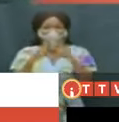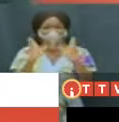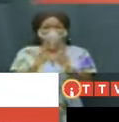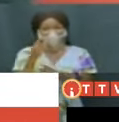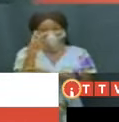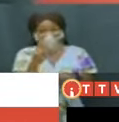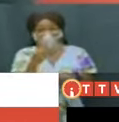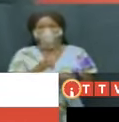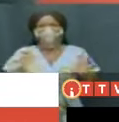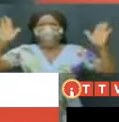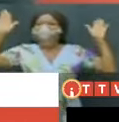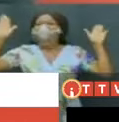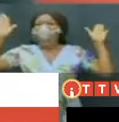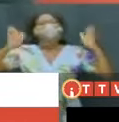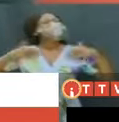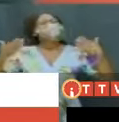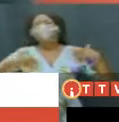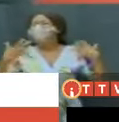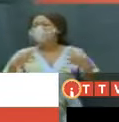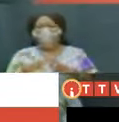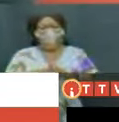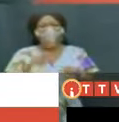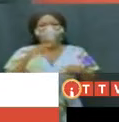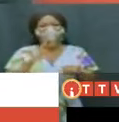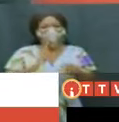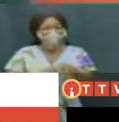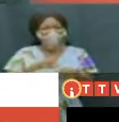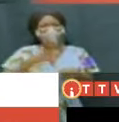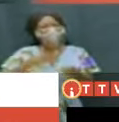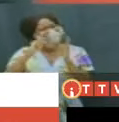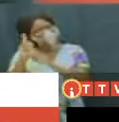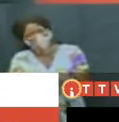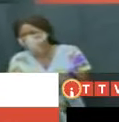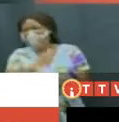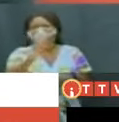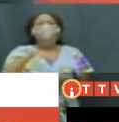ayi ife tapulumuka, nthawi yoti apulumuka yafika. Zimenezi